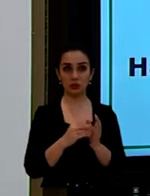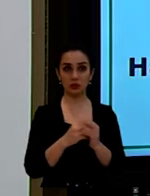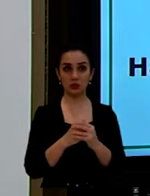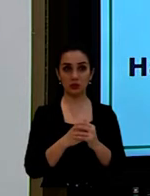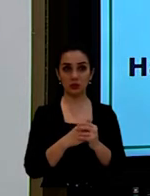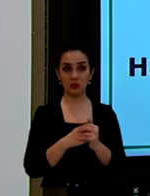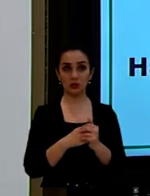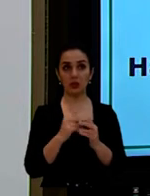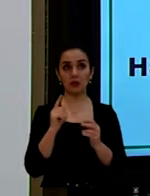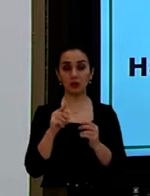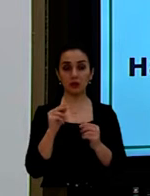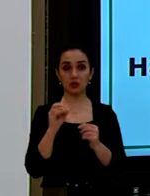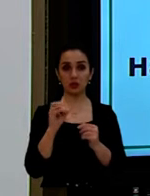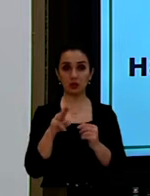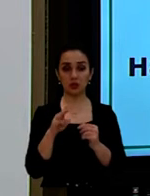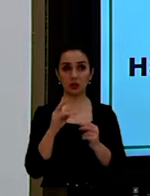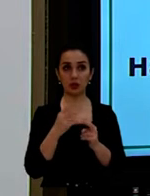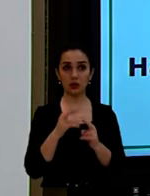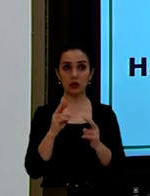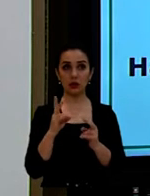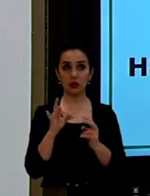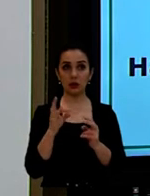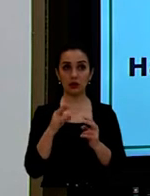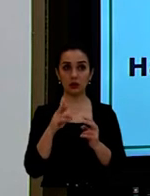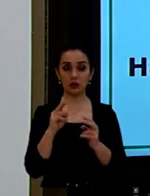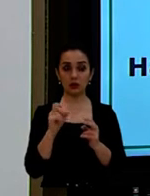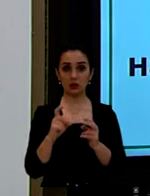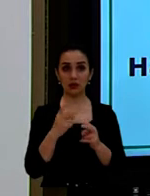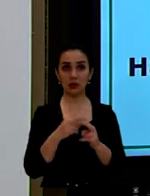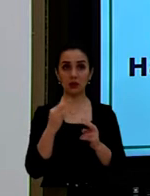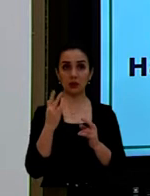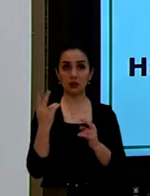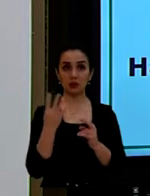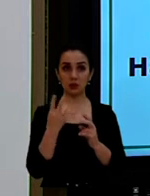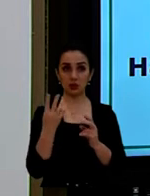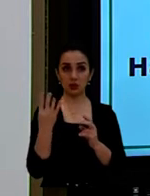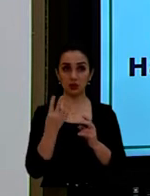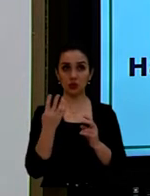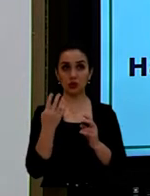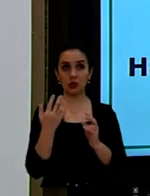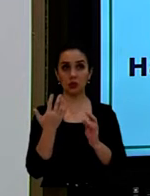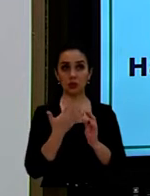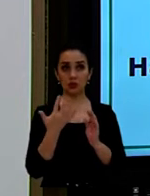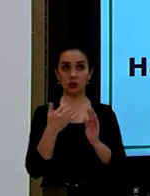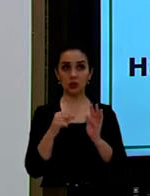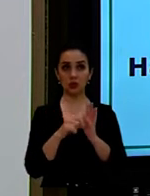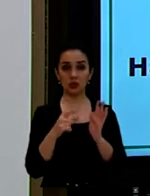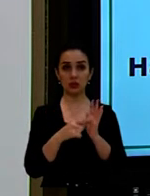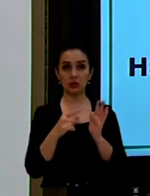в четных рядах больших периодов 4 6 8 и 10